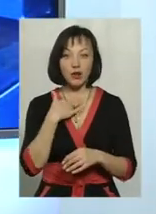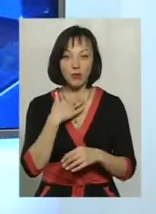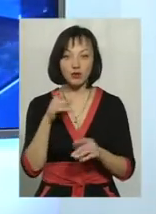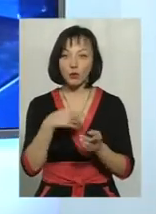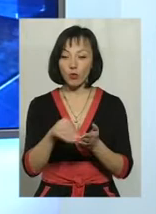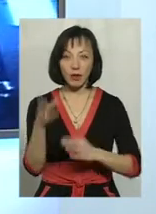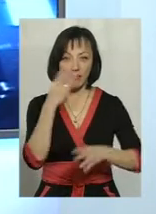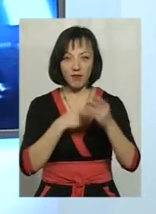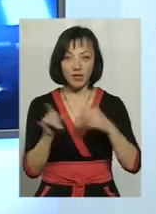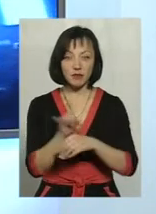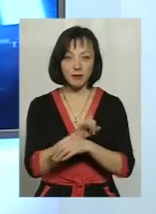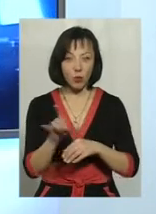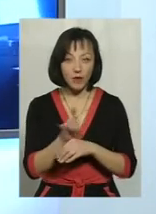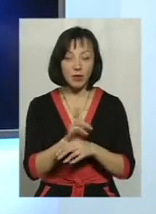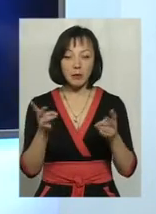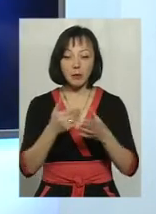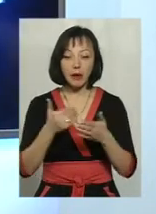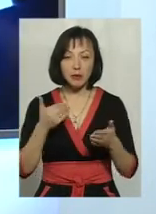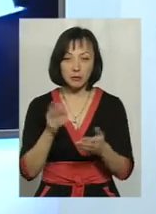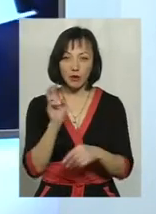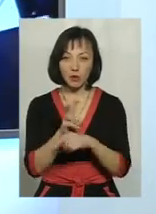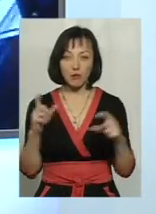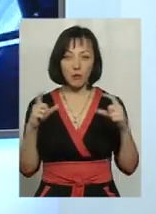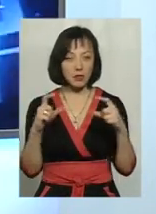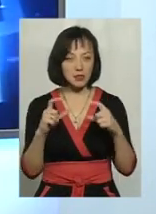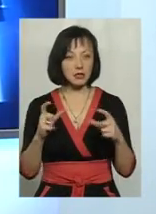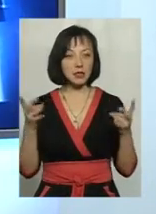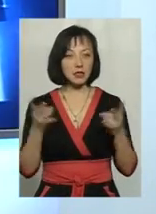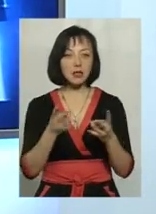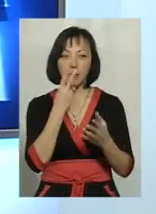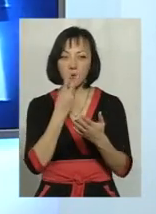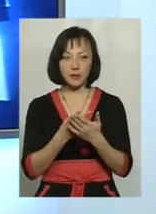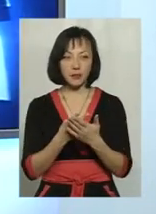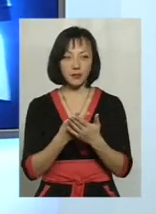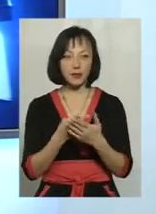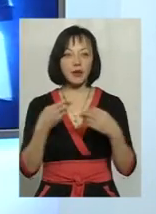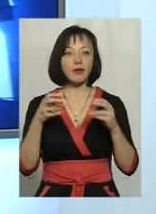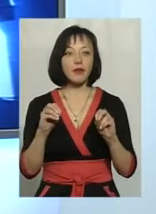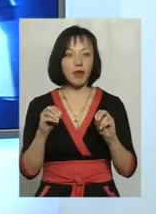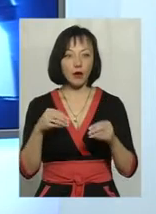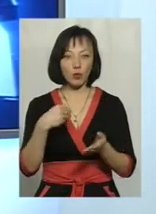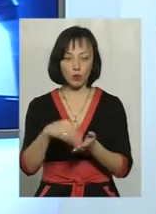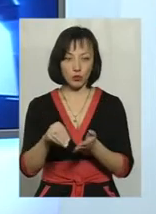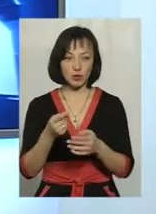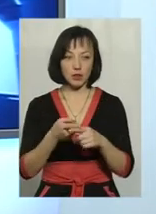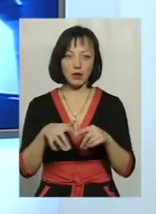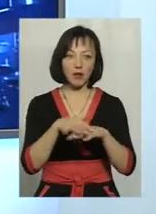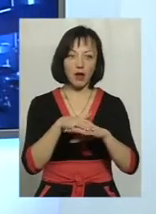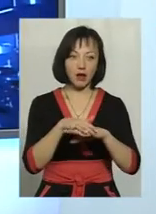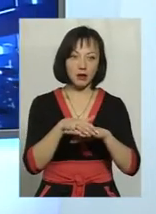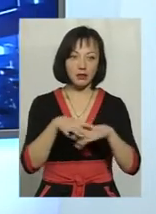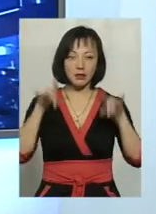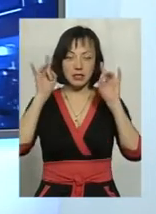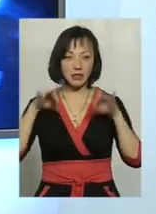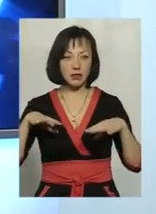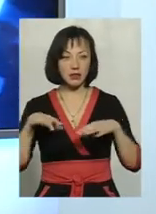не купити фальсифіковану продукцію, перед тим, як заходити в магазин, треба глянути, де вони купують цей. На ринках, на